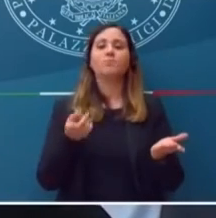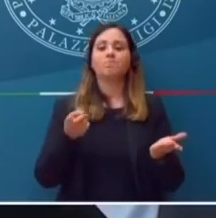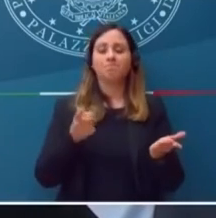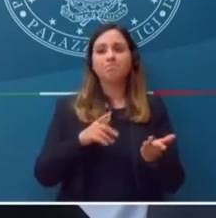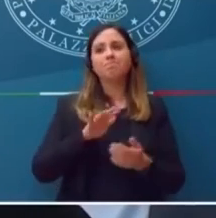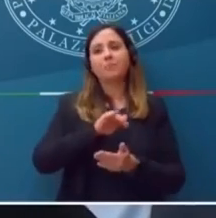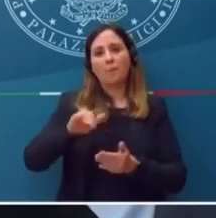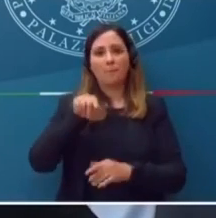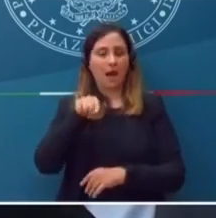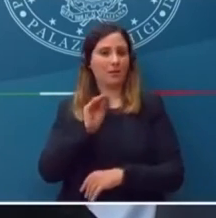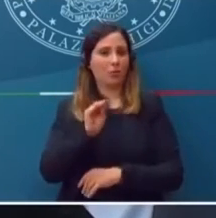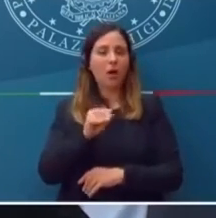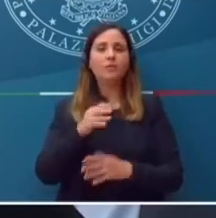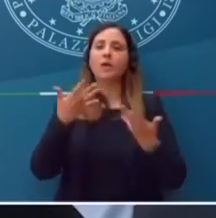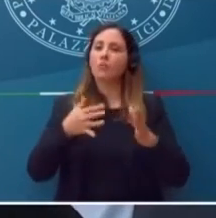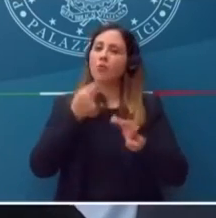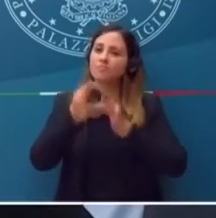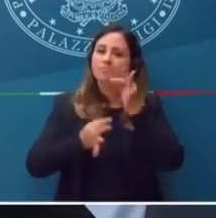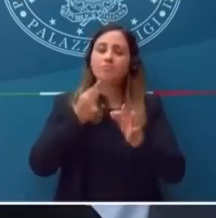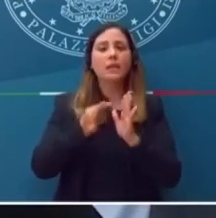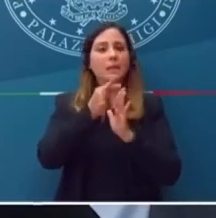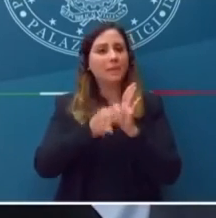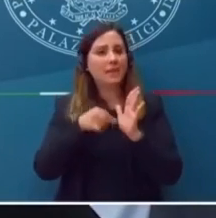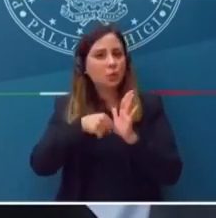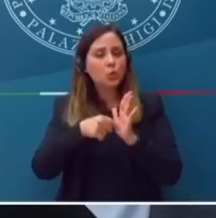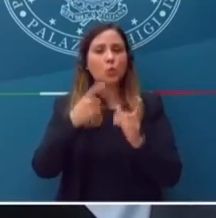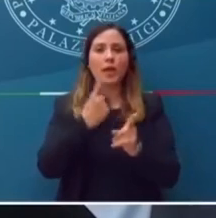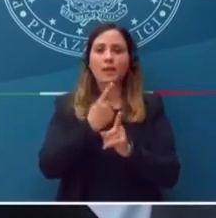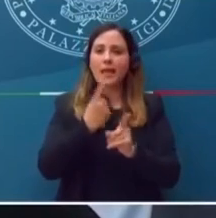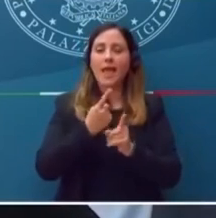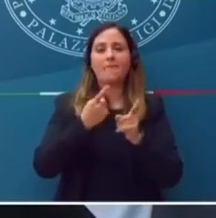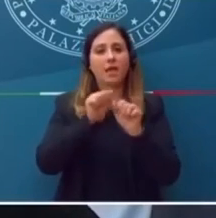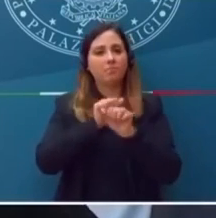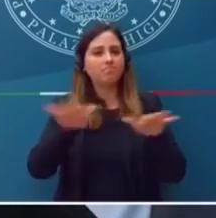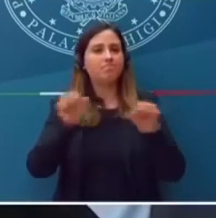estendere le misure, del fatto che magari a un certo punto